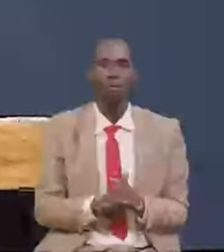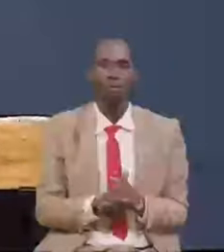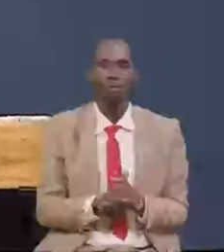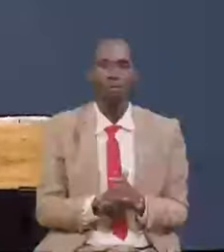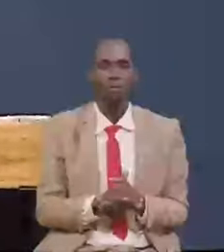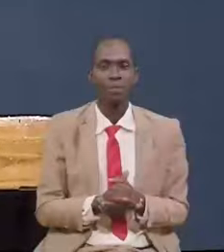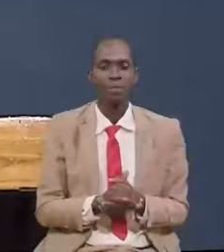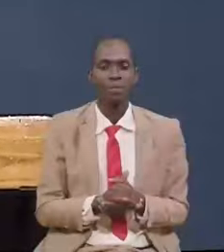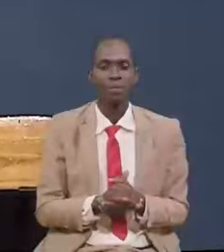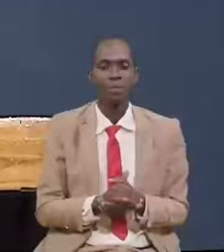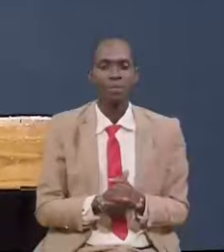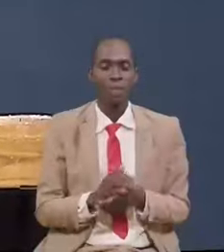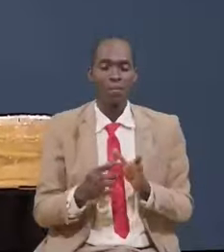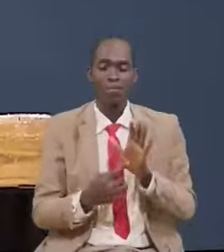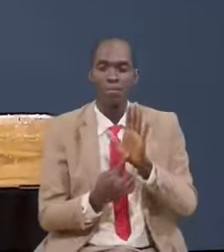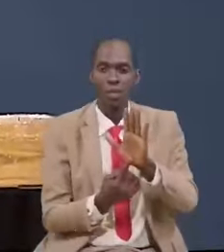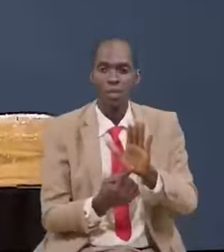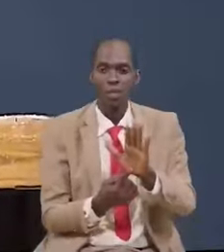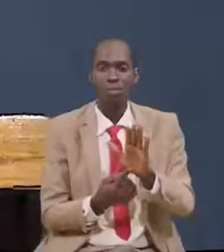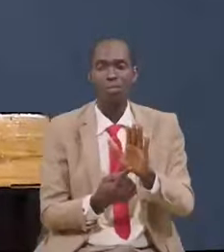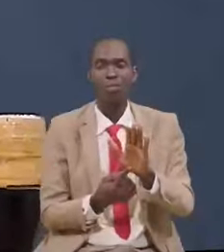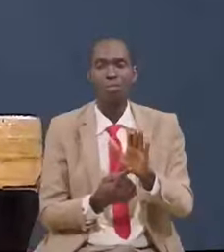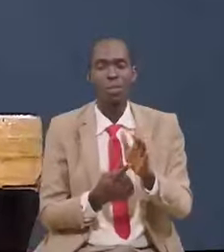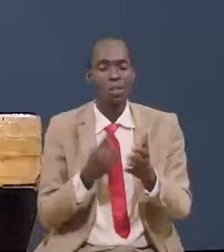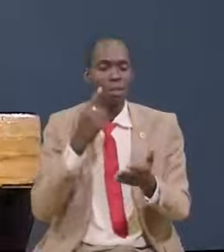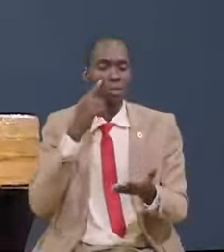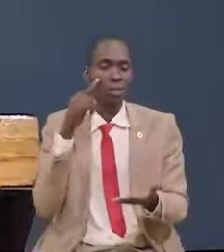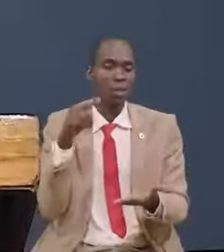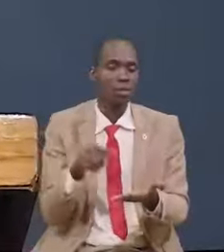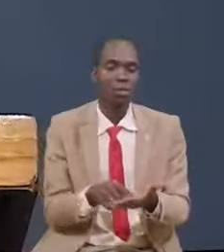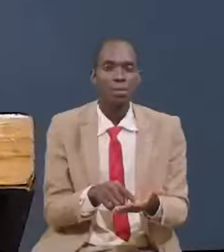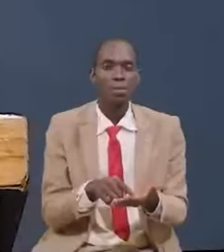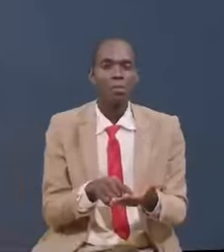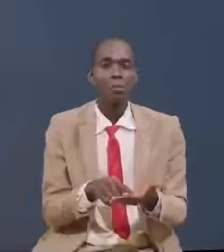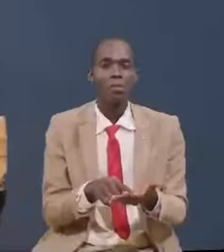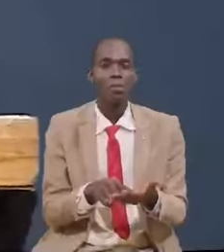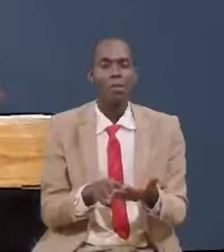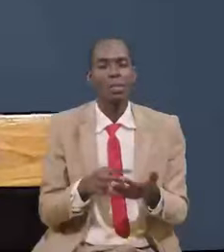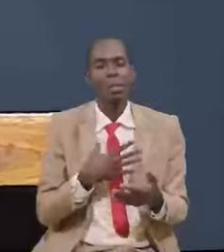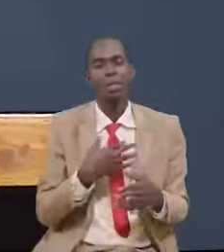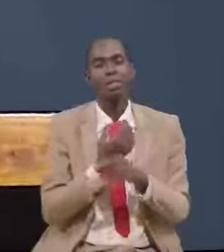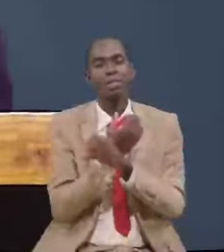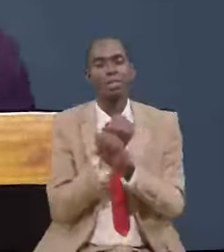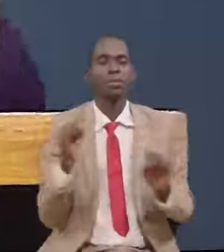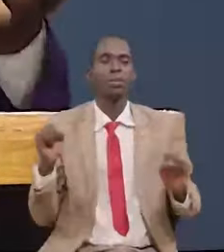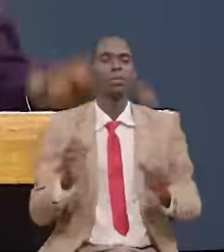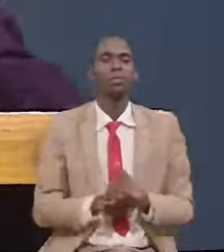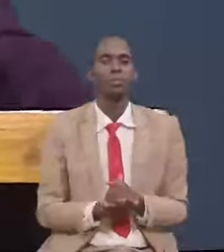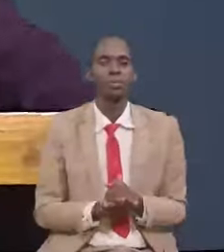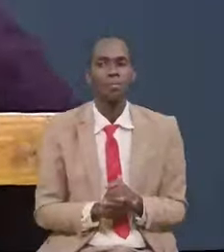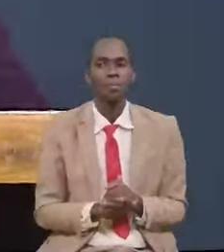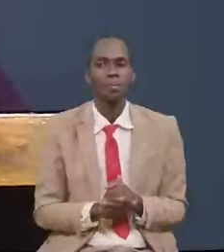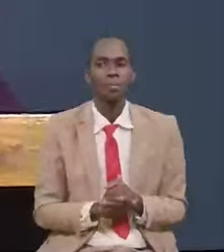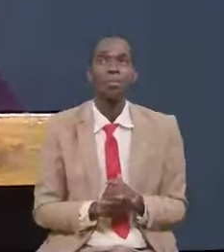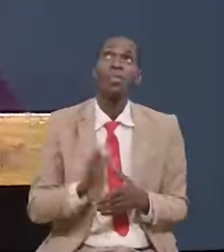La révélation, la reconnaissance, la rédemption. Alors il nous